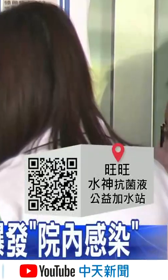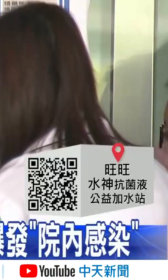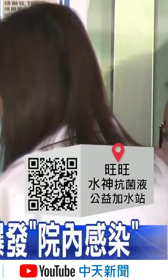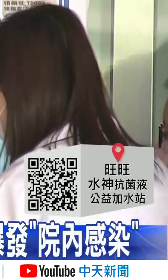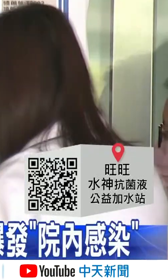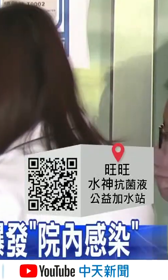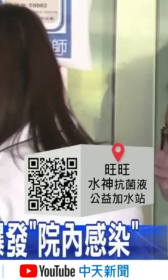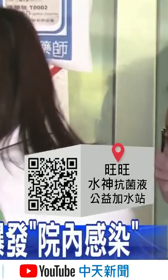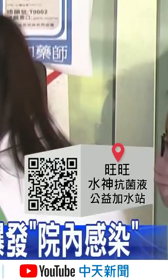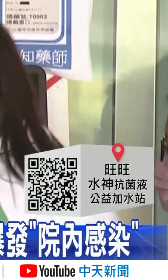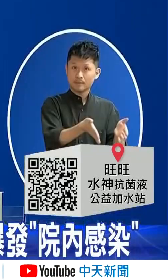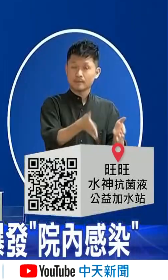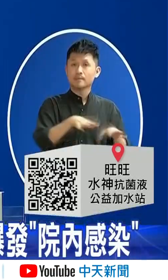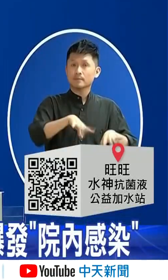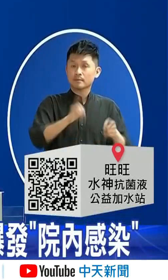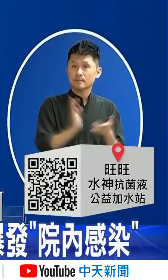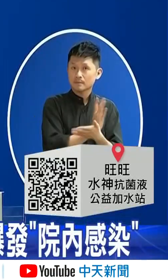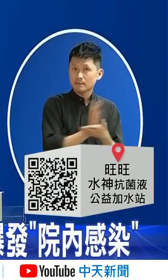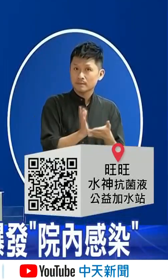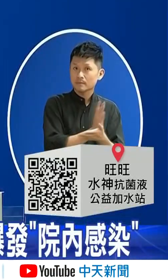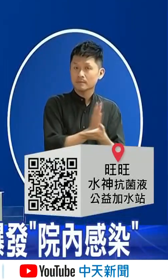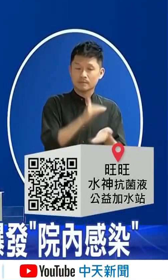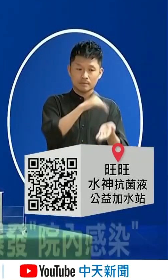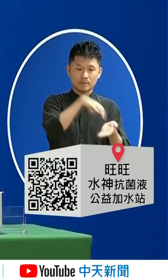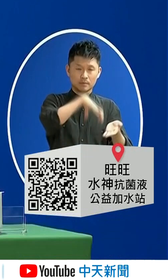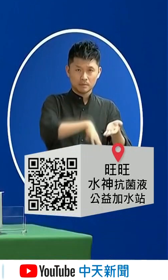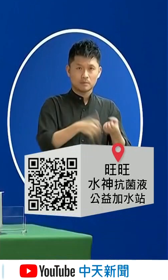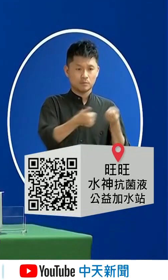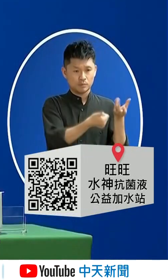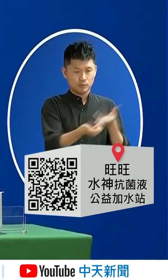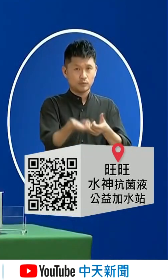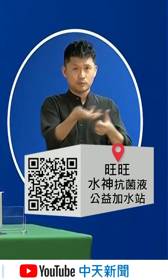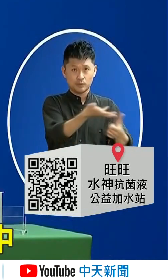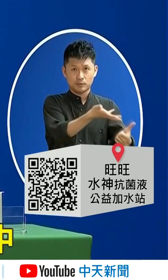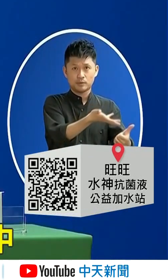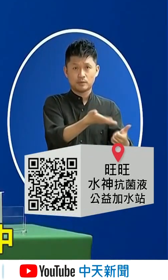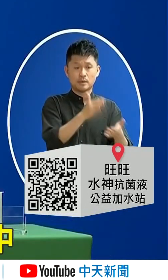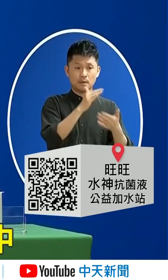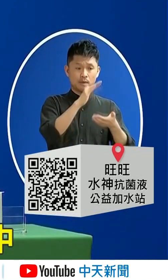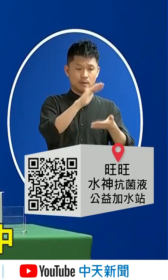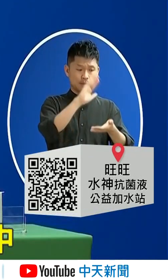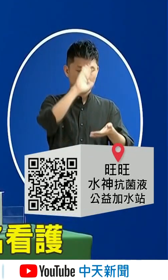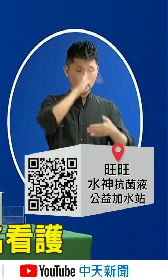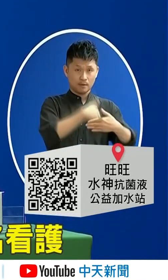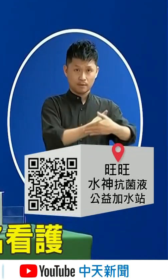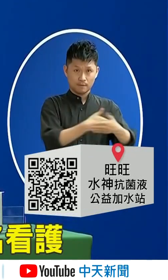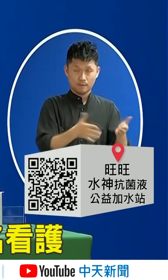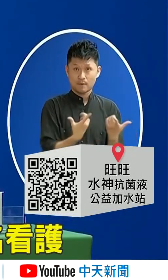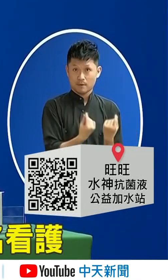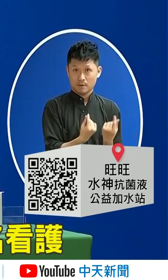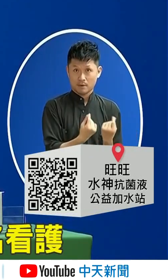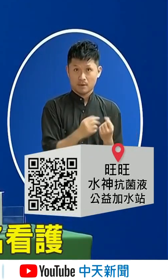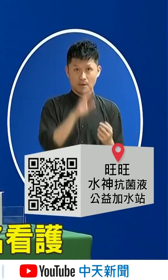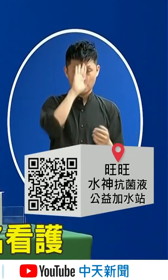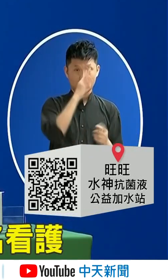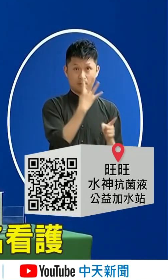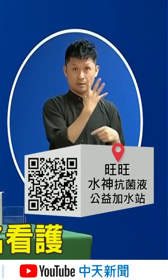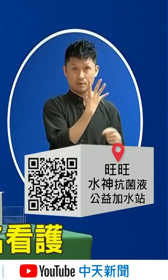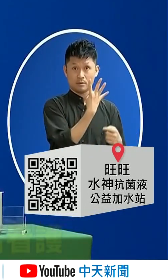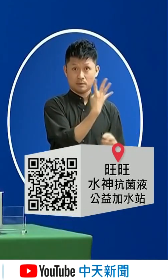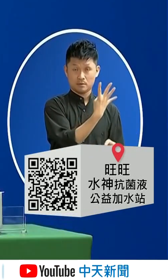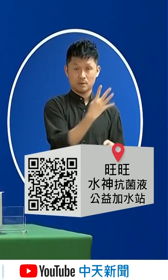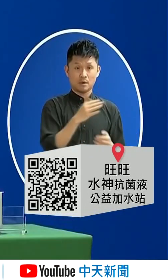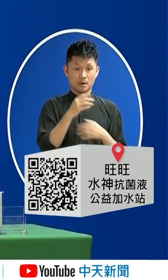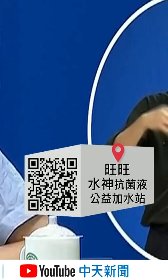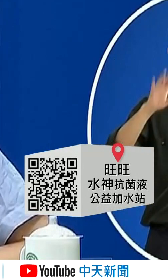中心却自有论断。 它还是算是一个院内传染的事件，是在同一个病房当中，有总共4名的病患跟1名看护，